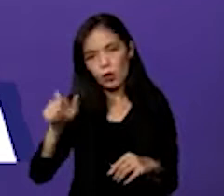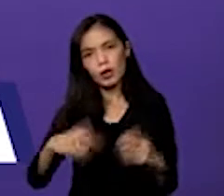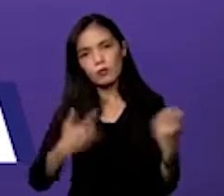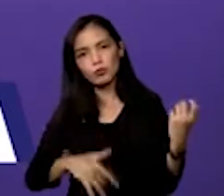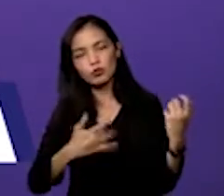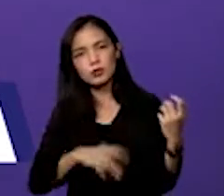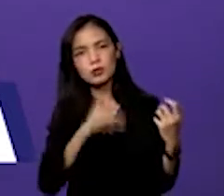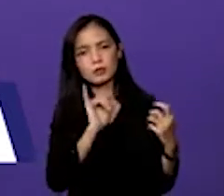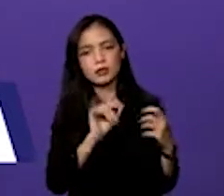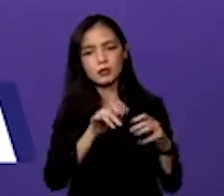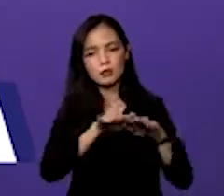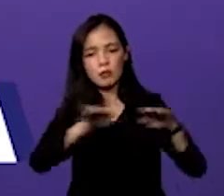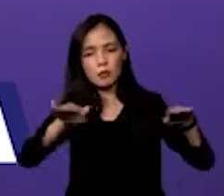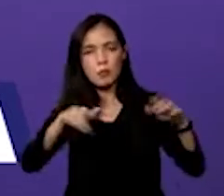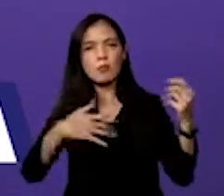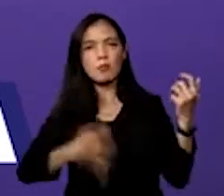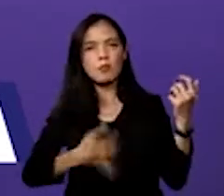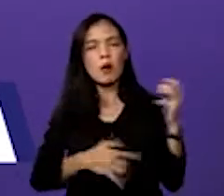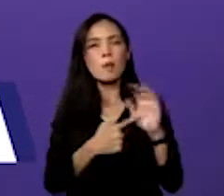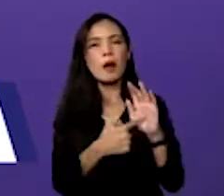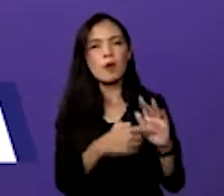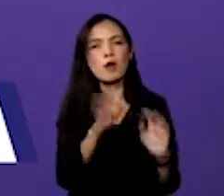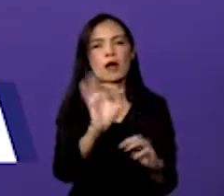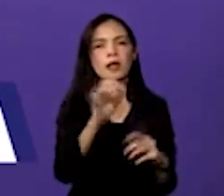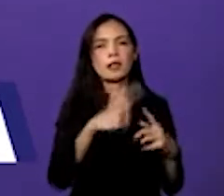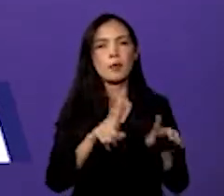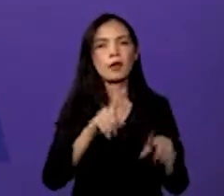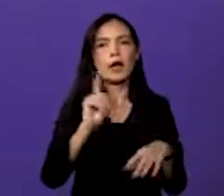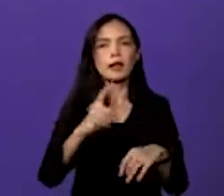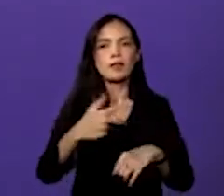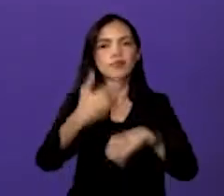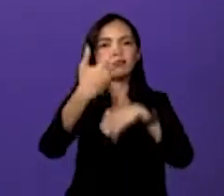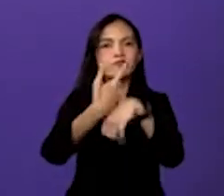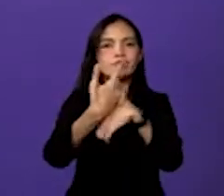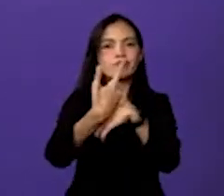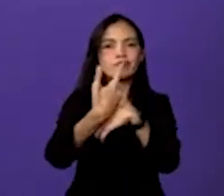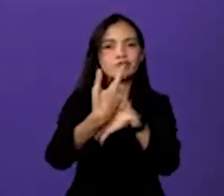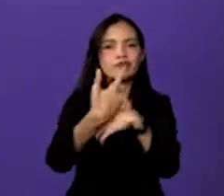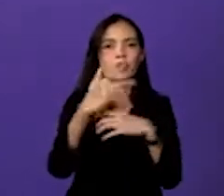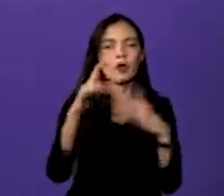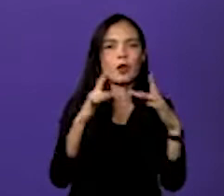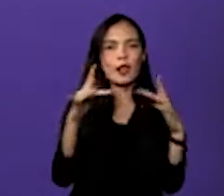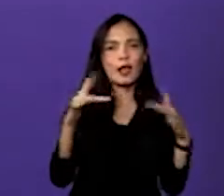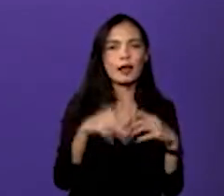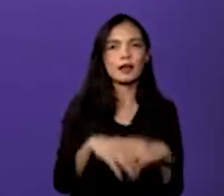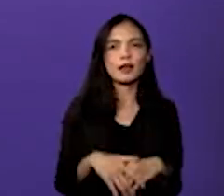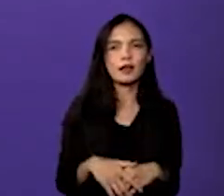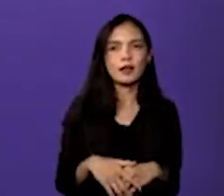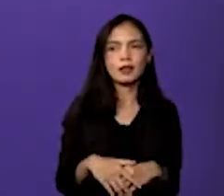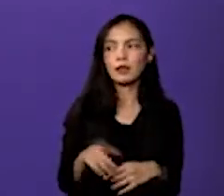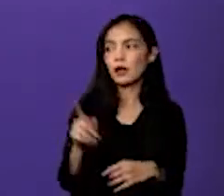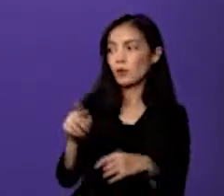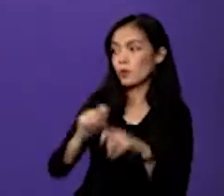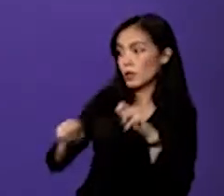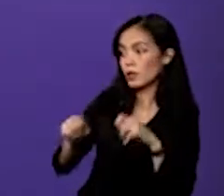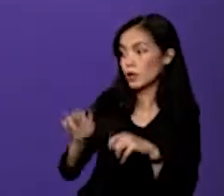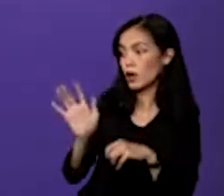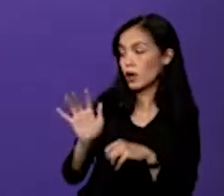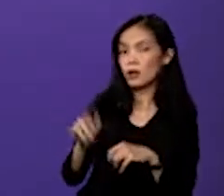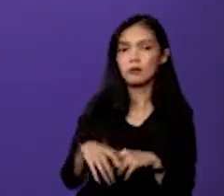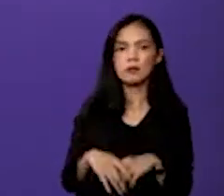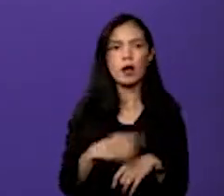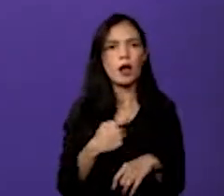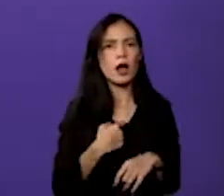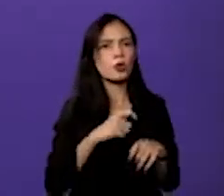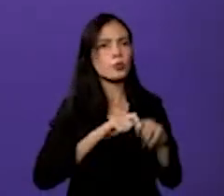manggung tapi dia bikin konser virtual gitu kamu buat konser virtual kalau saya sih bukan buat konser virtual ya kalau untuk